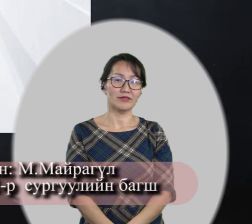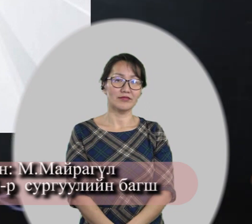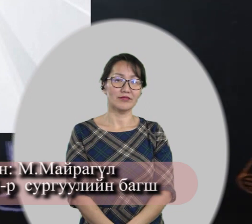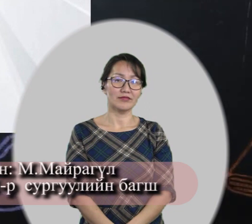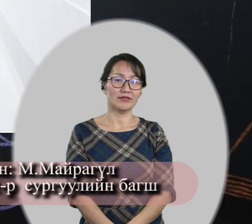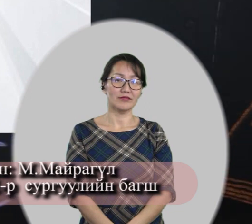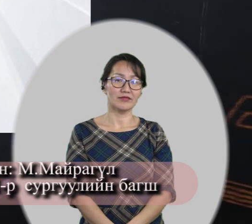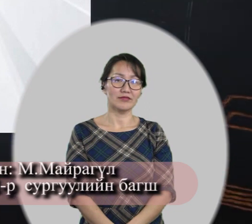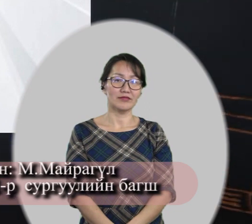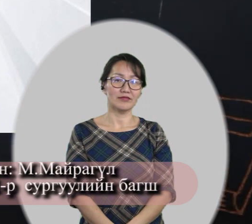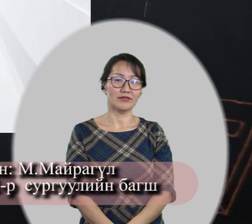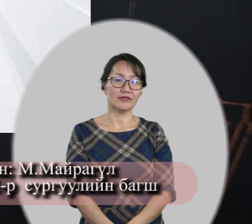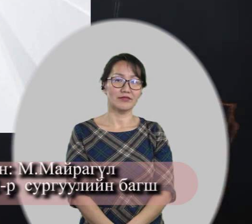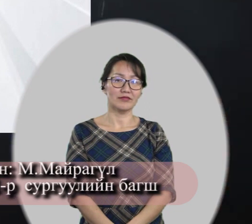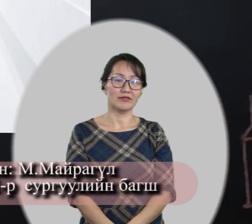Нешені көрсетіп тұр?